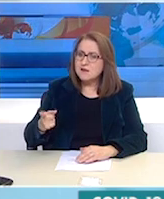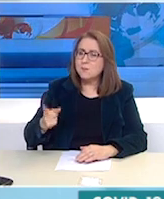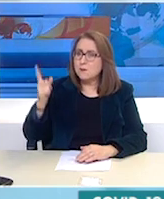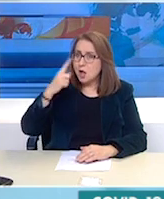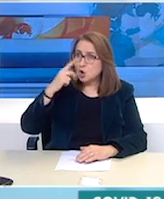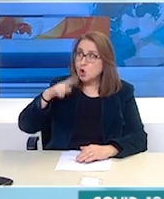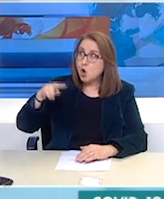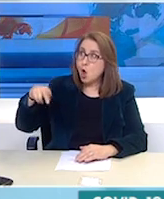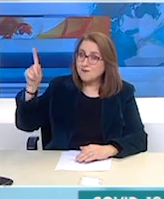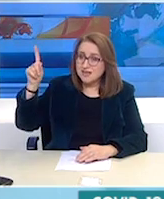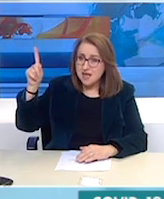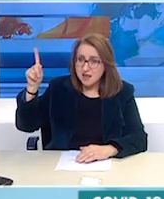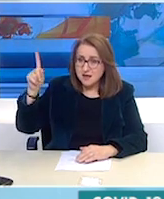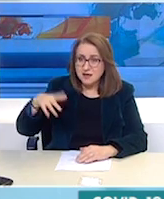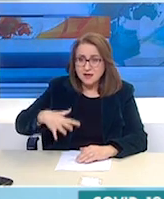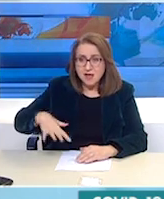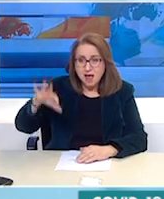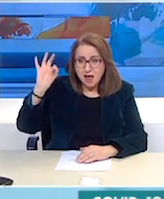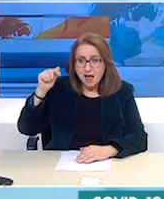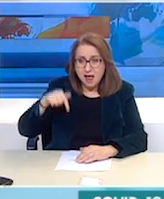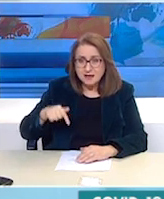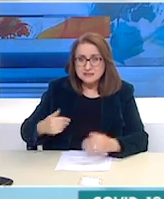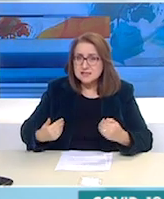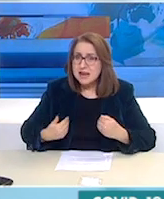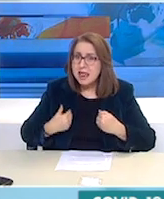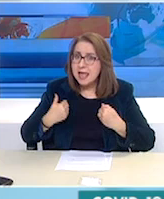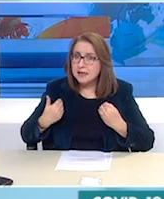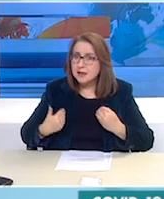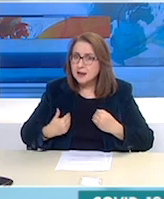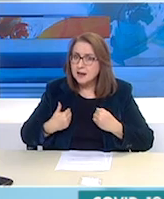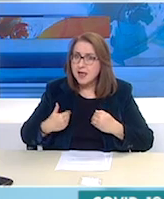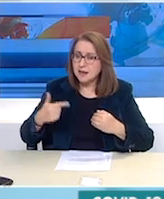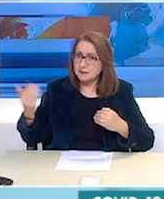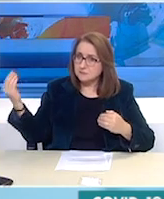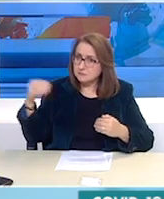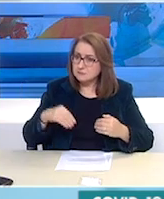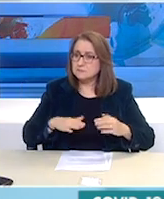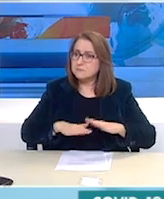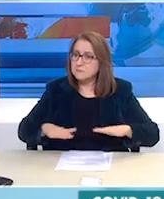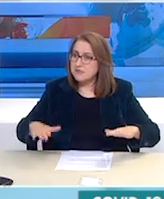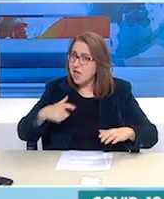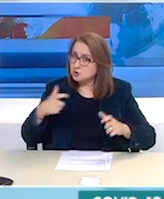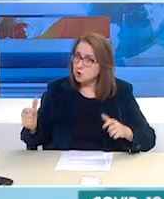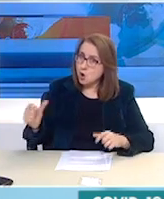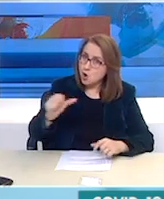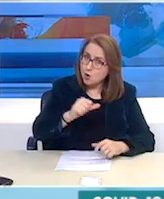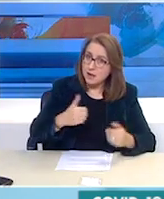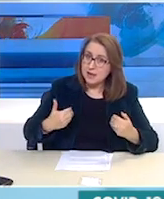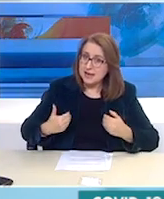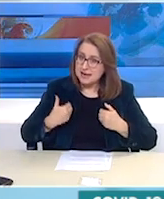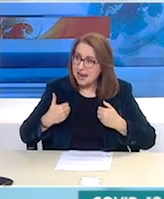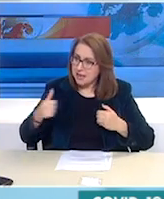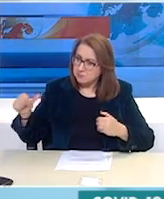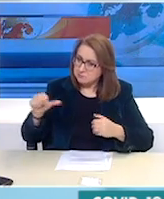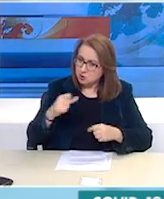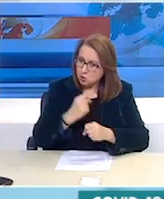Νορβηγία. Η κοινωνία ανοίγει με νεότερα άτομα να έρχονται στον τομέα της εργασίας, με τα παιδιά να πηγαίνουν σχολείο που κινδυνεύουν λιγότερο,